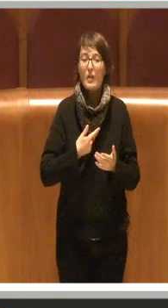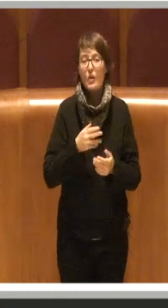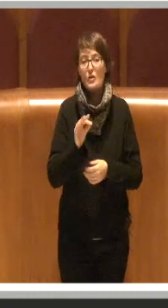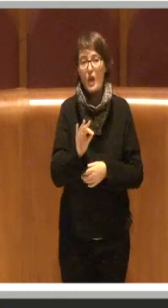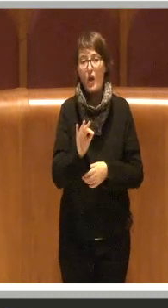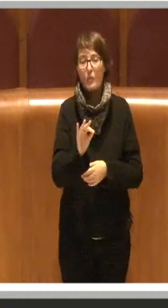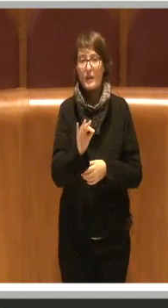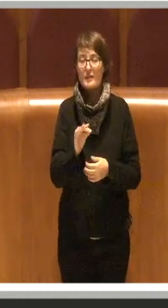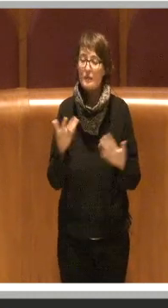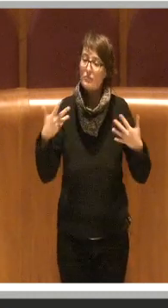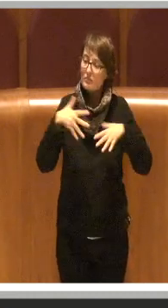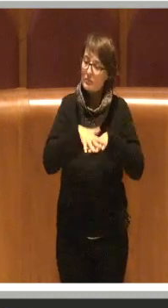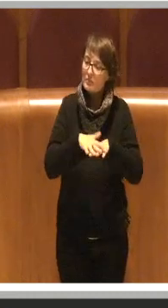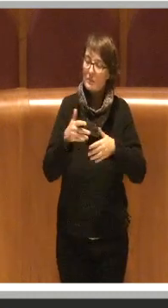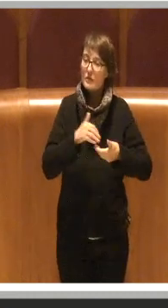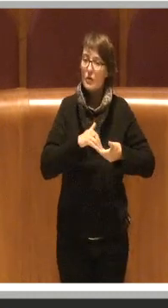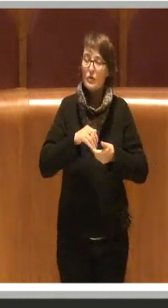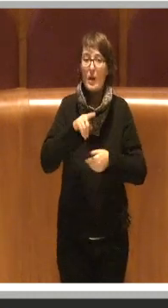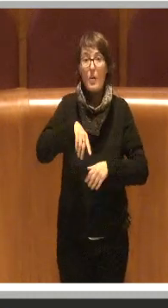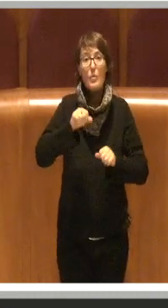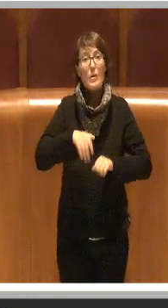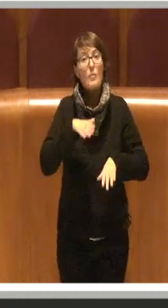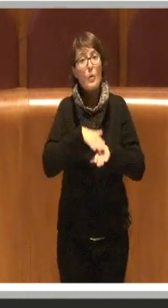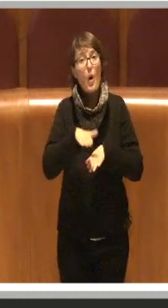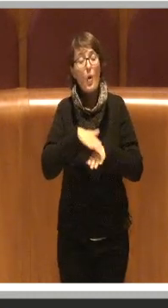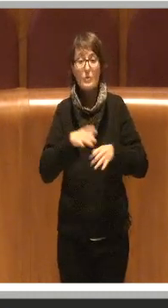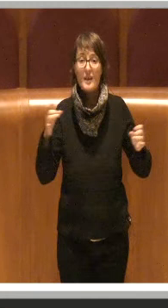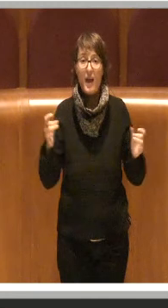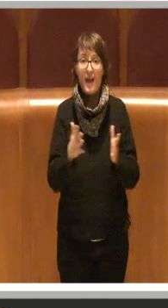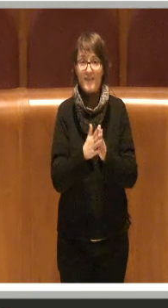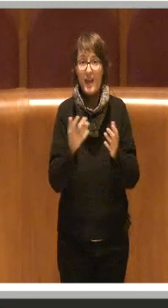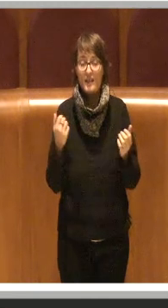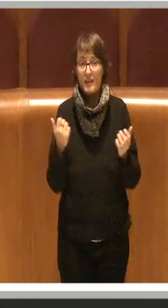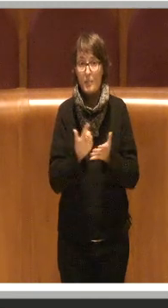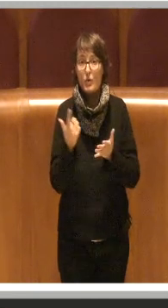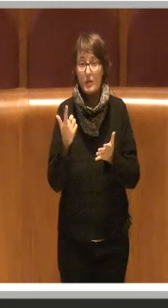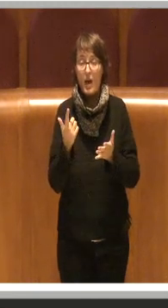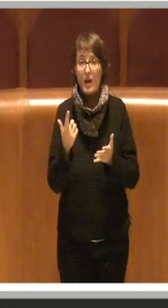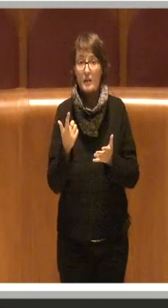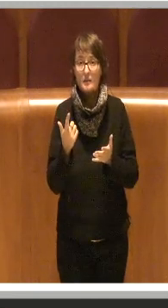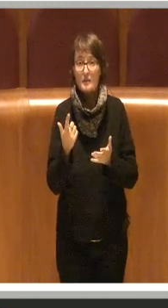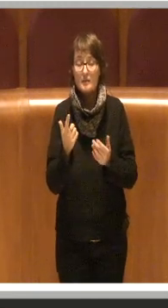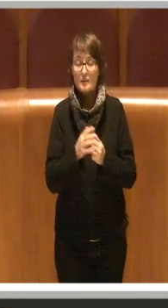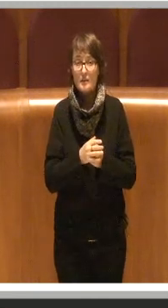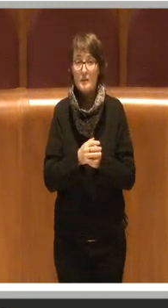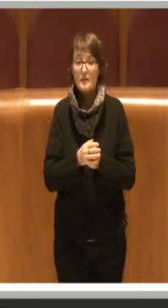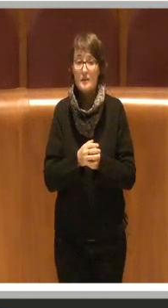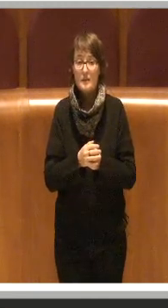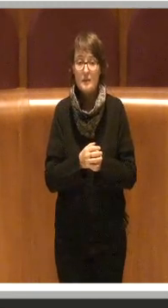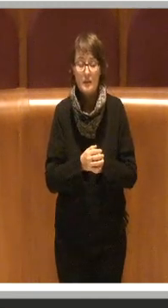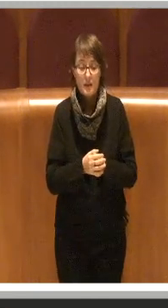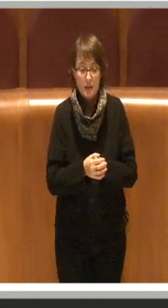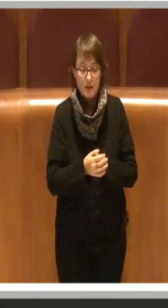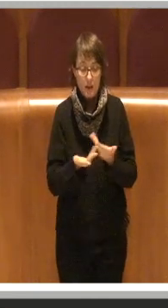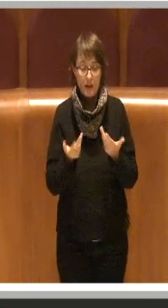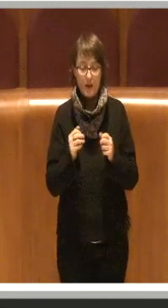di eventualmente utilizzo per eventi importanti che in qualche modo servano anche a costruire, e vado a concludere davvero,